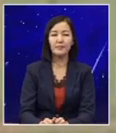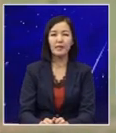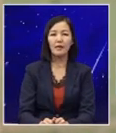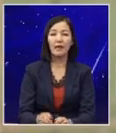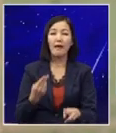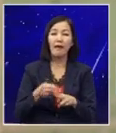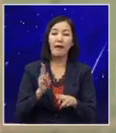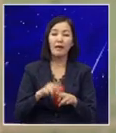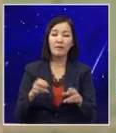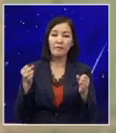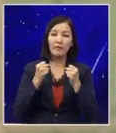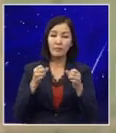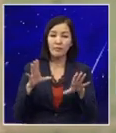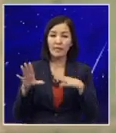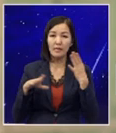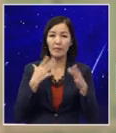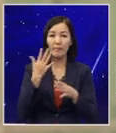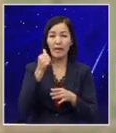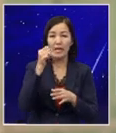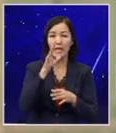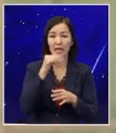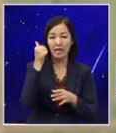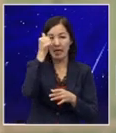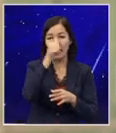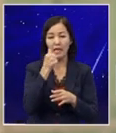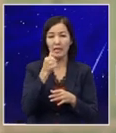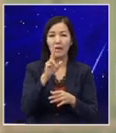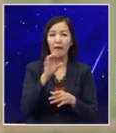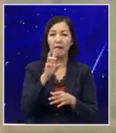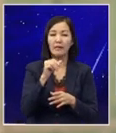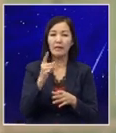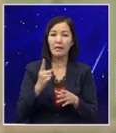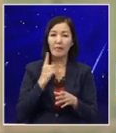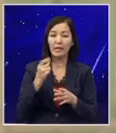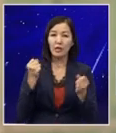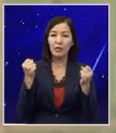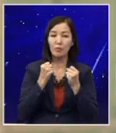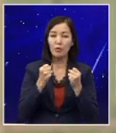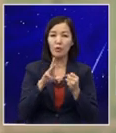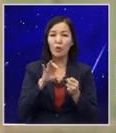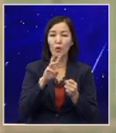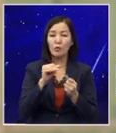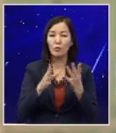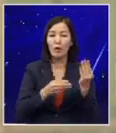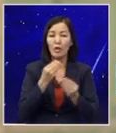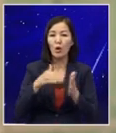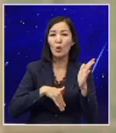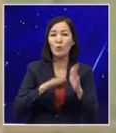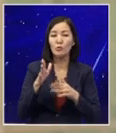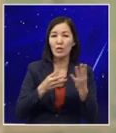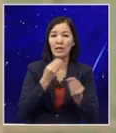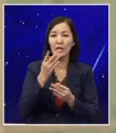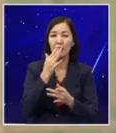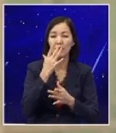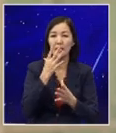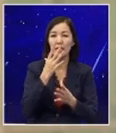Этим видом спорта занимаюсь уже более 5 лет. Являюсь кандидатом в мастера спорта. По моему мнению, Тоус-Кумалак – это одна из наилучших национальных игр,